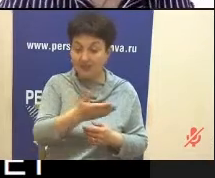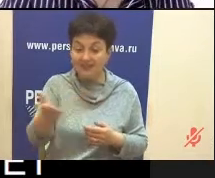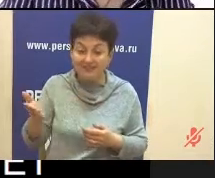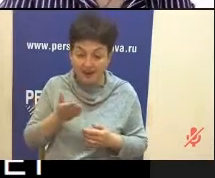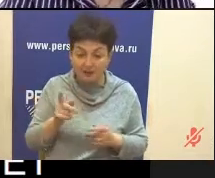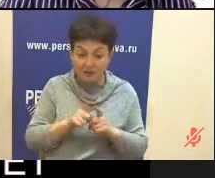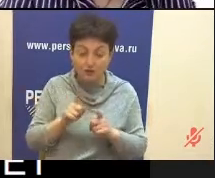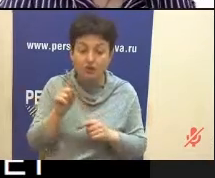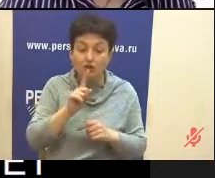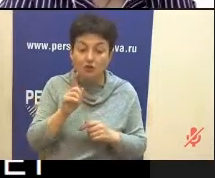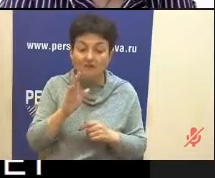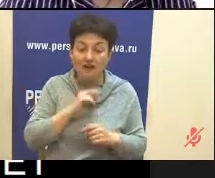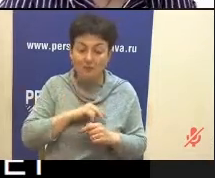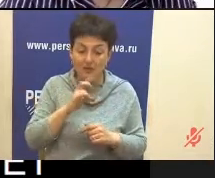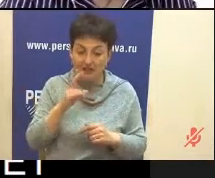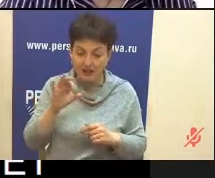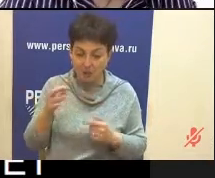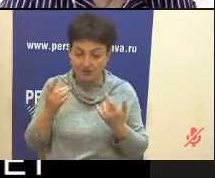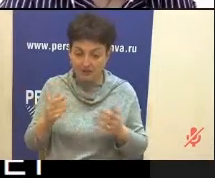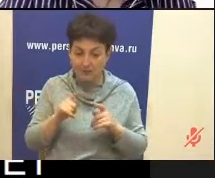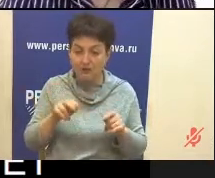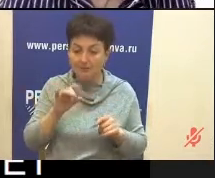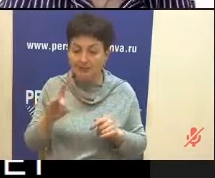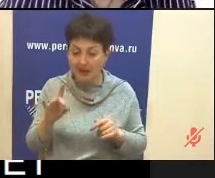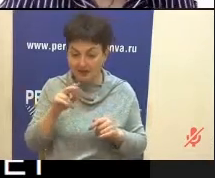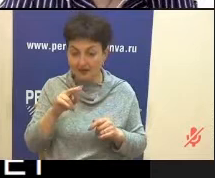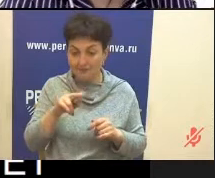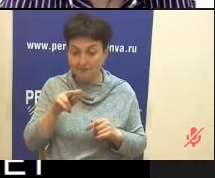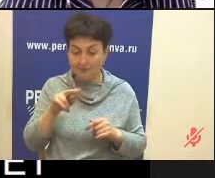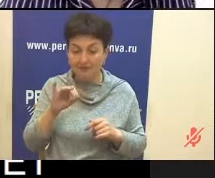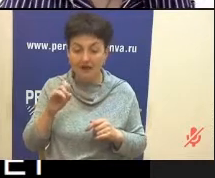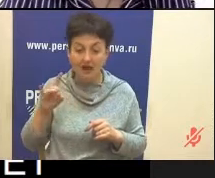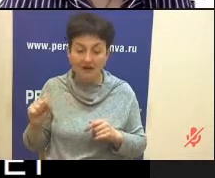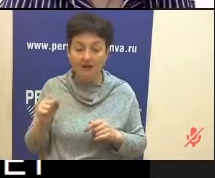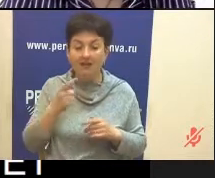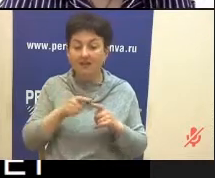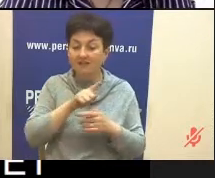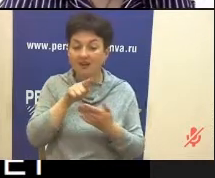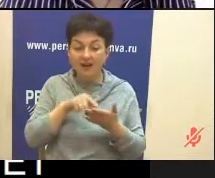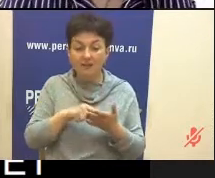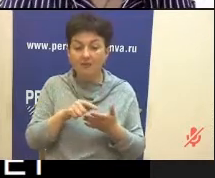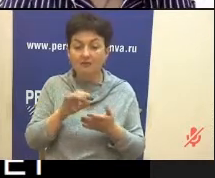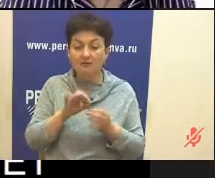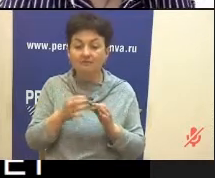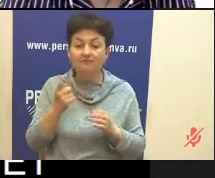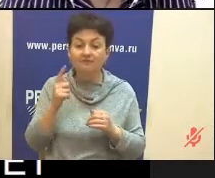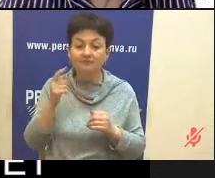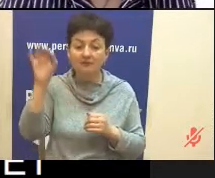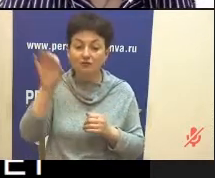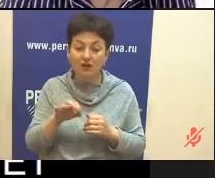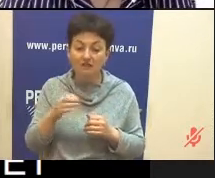всем, это что в работе НКО требует пиара? Это вопрос на самом деле очень